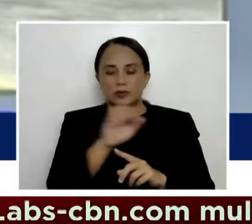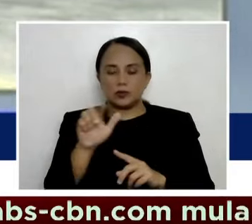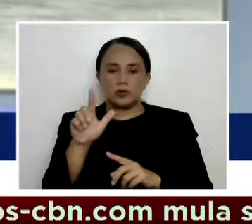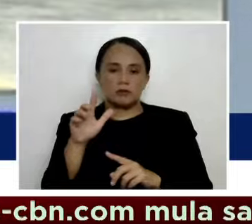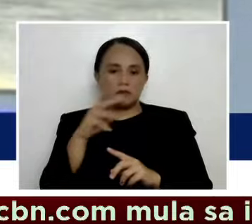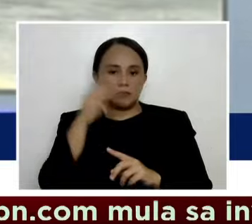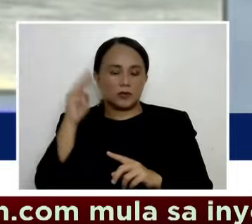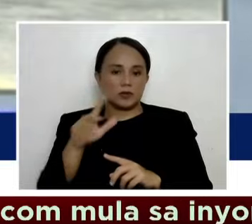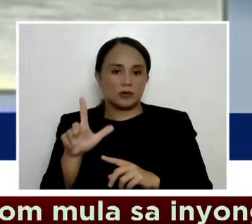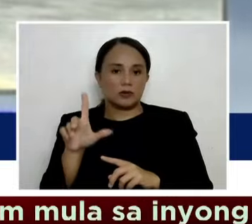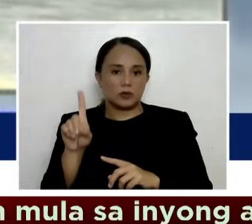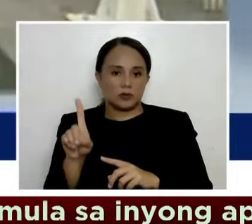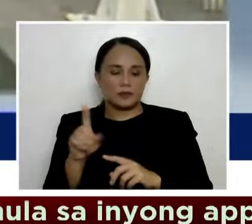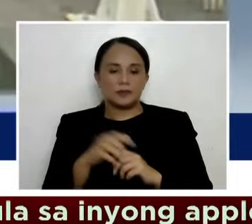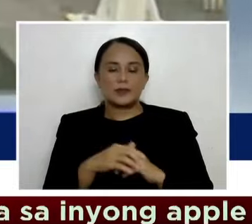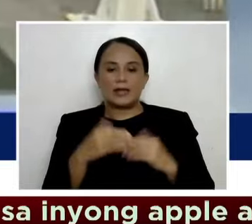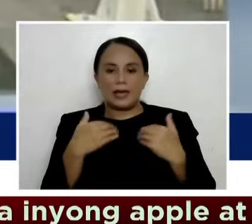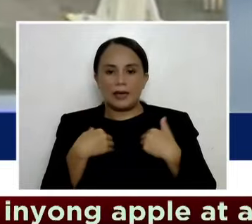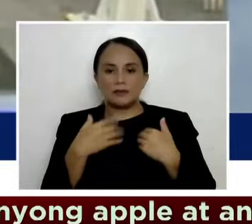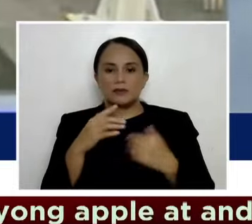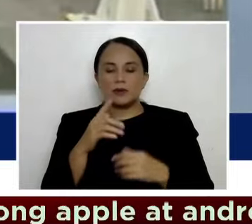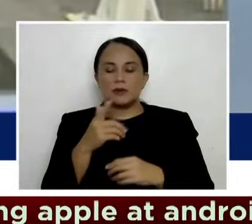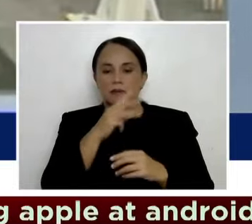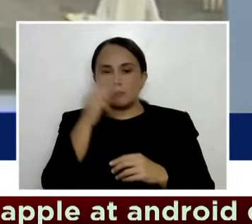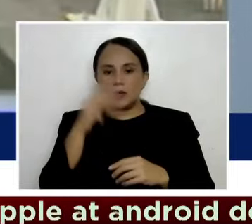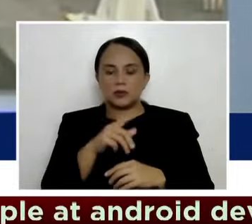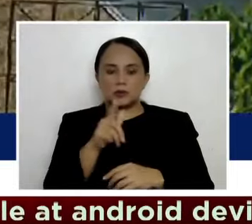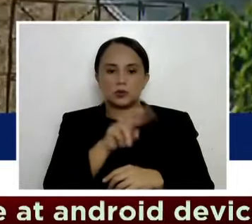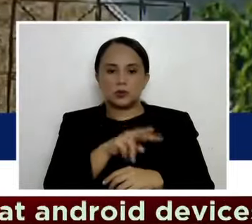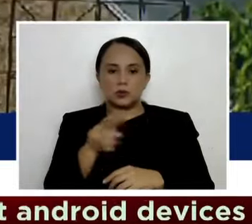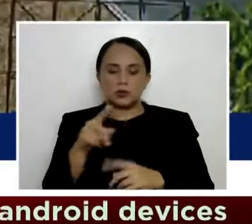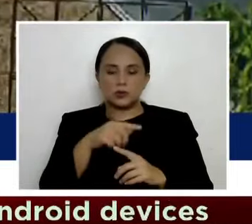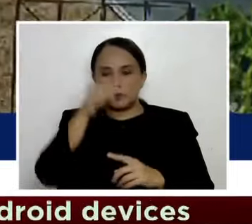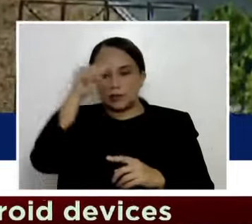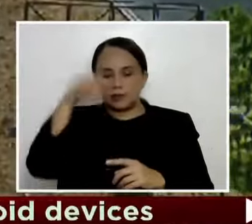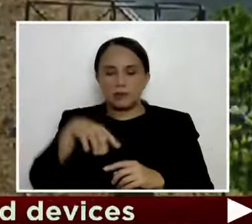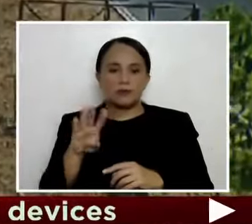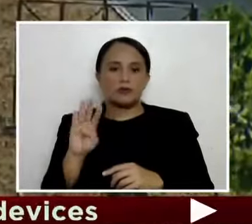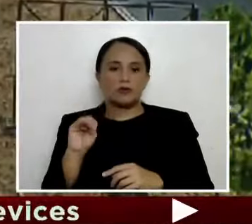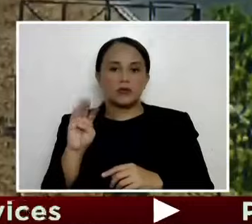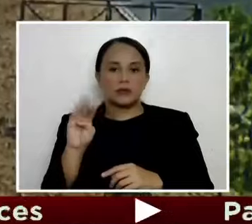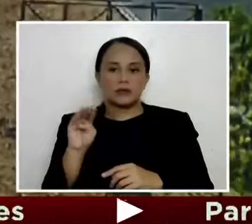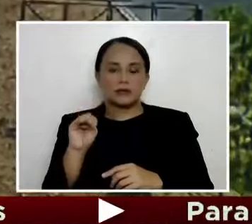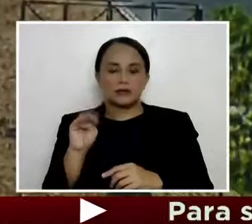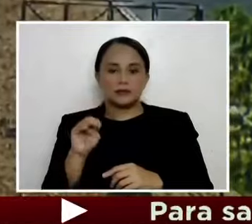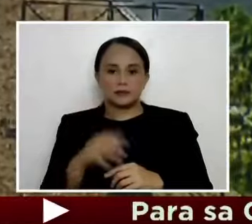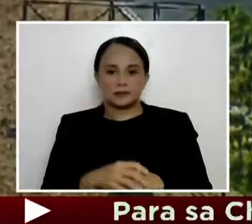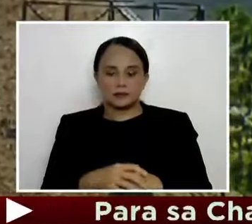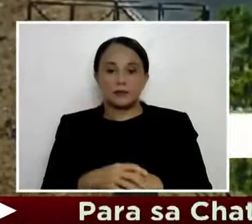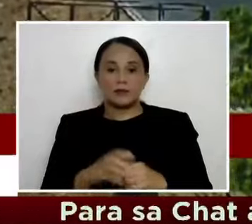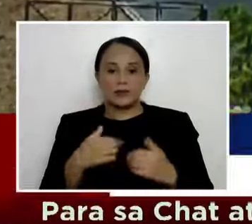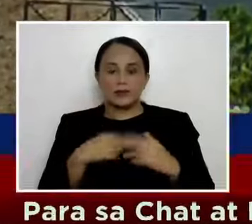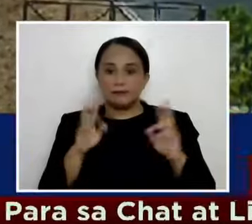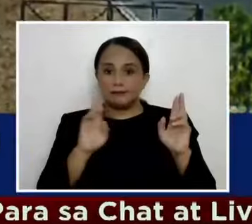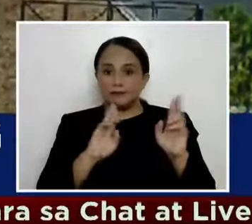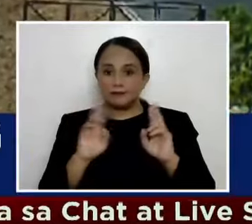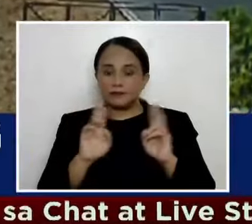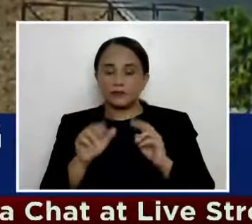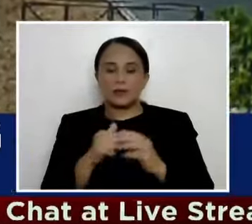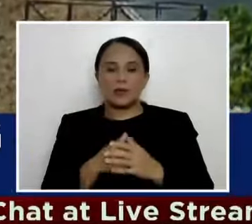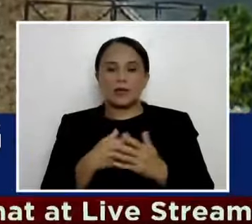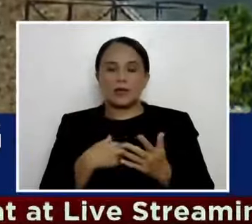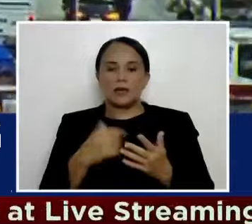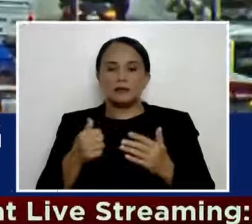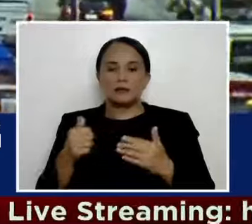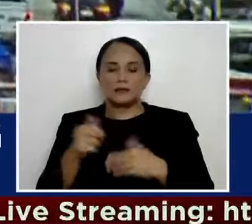no? At meron din pong March 22 up to April 14. Samantala, nakahanda na rin ang pamunuan ng North